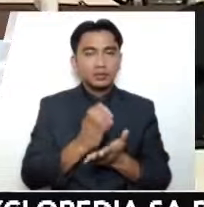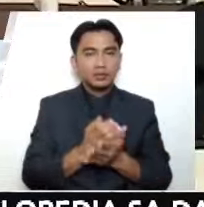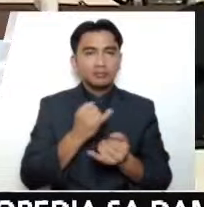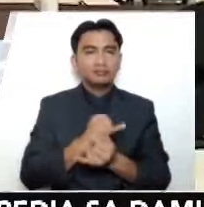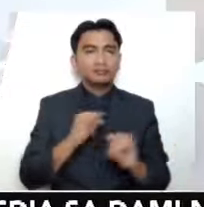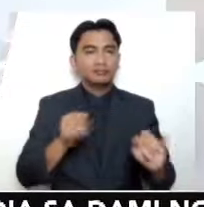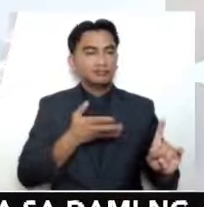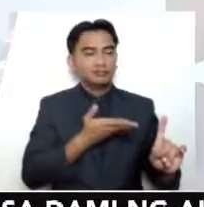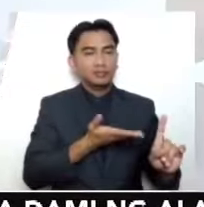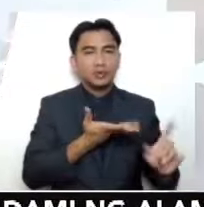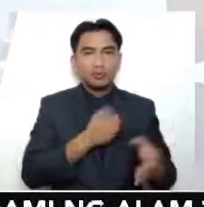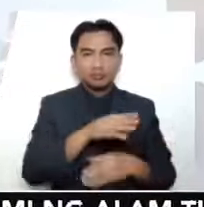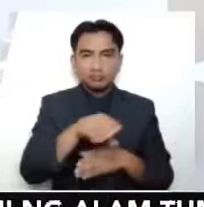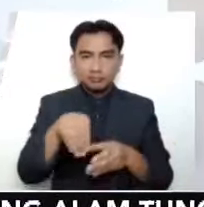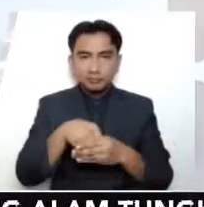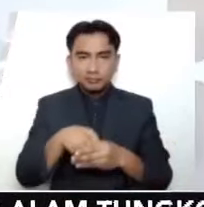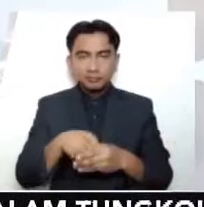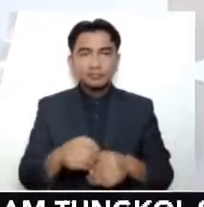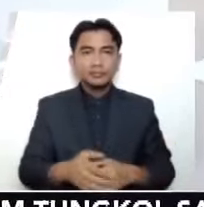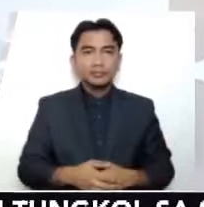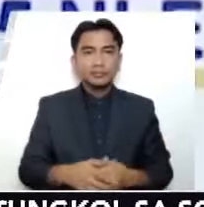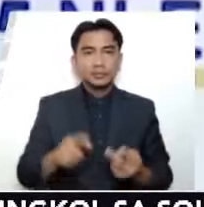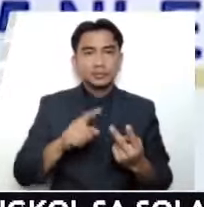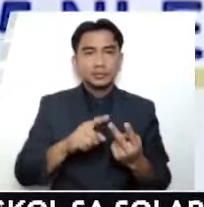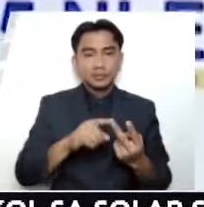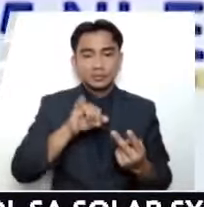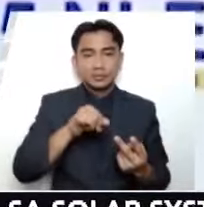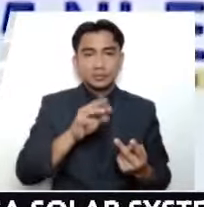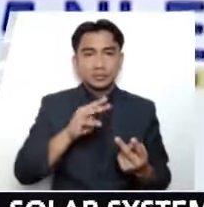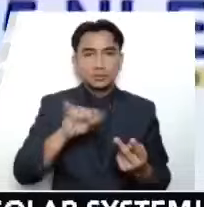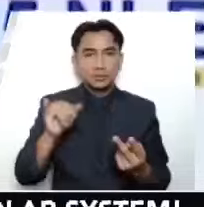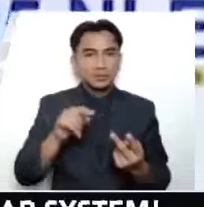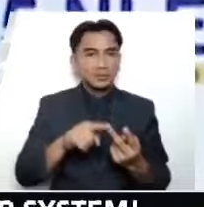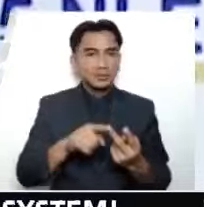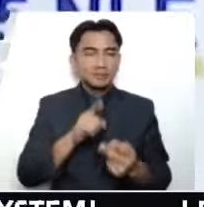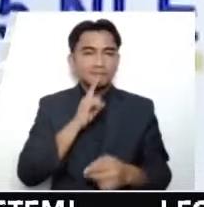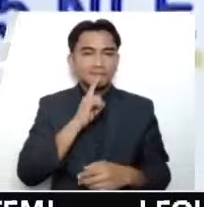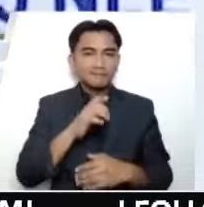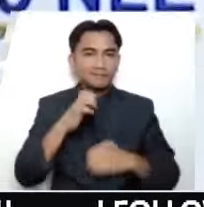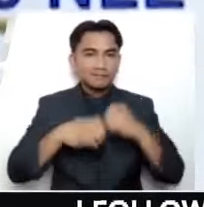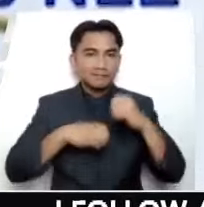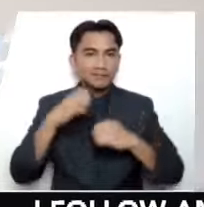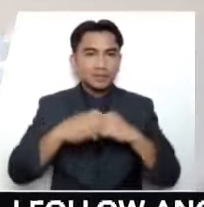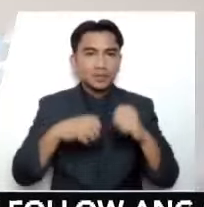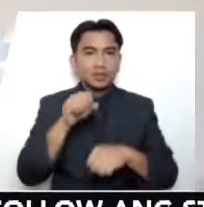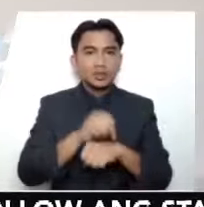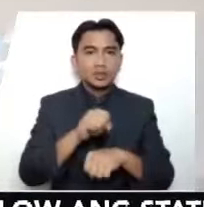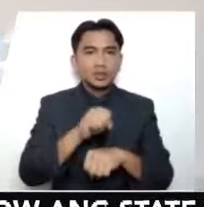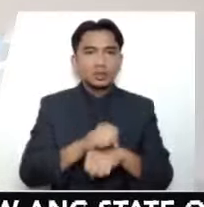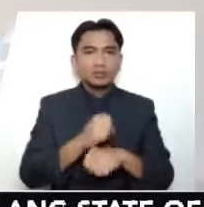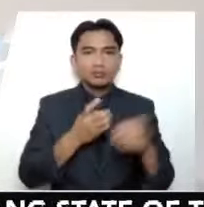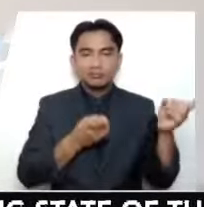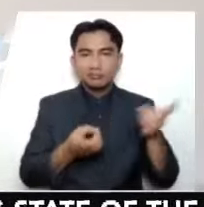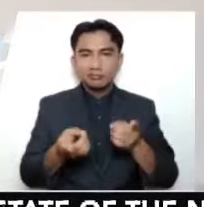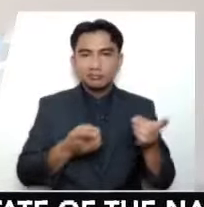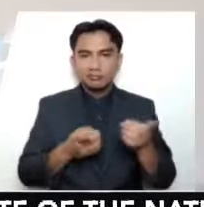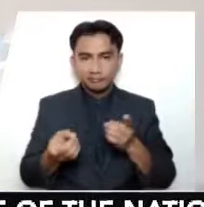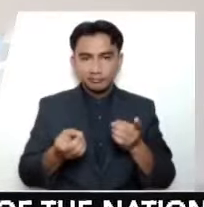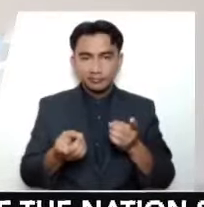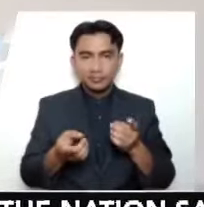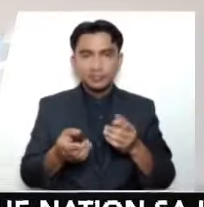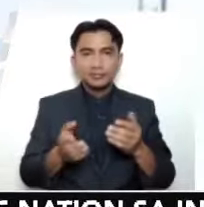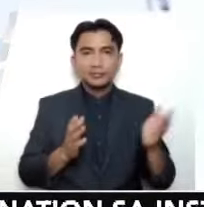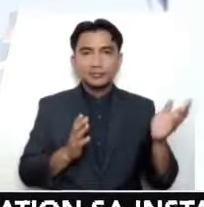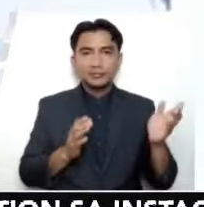Si Jimmy Salapantan, nagpakilalang isang engineer at nagtrabaho sa shipping industry. Sinundan siya ni Rex Noel,